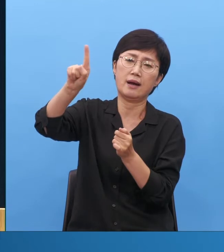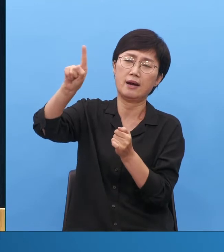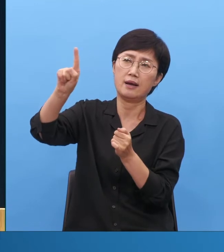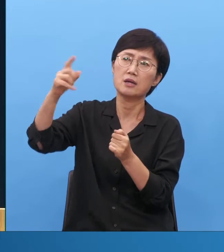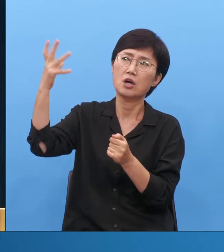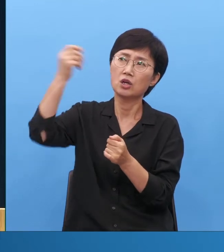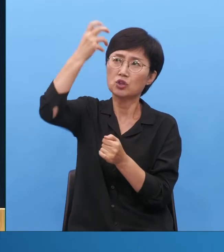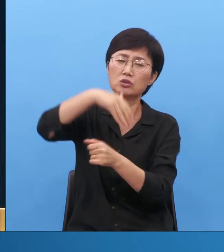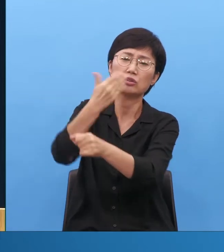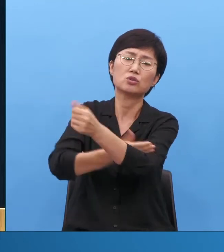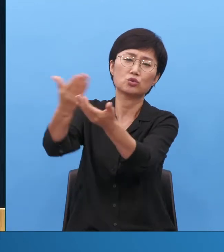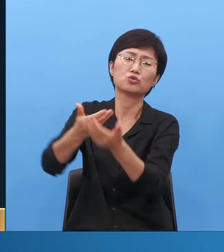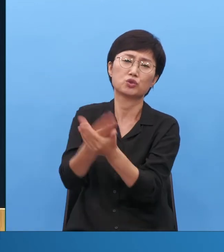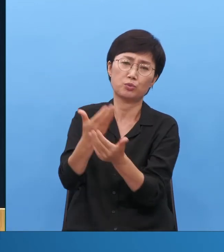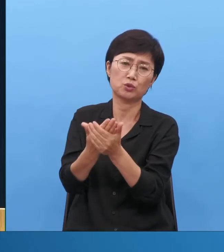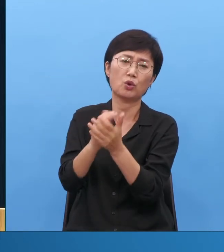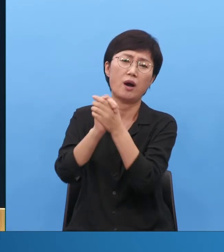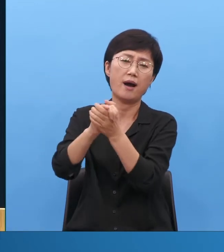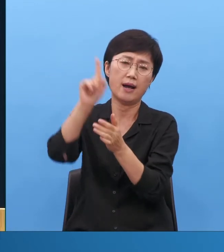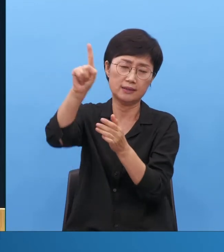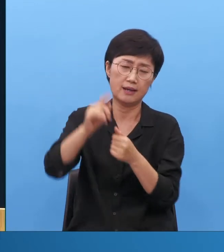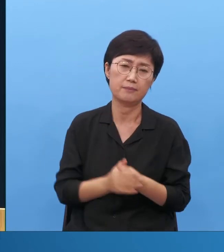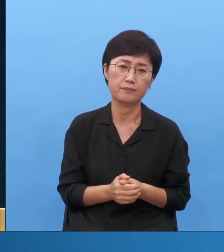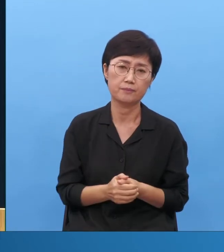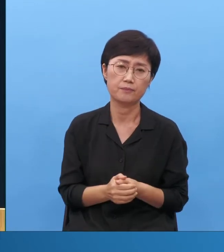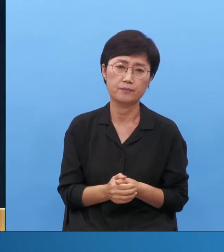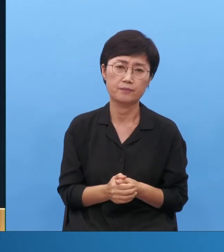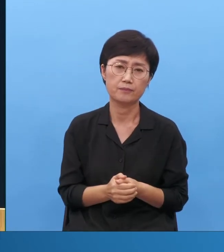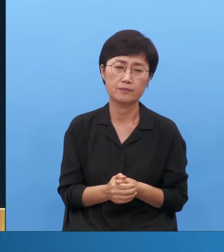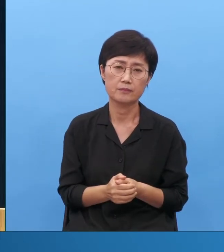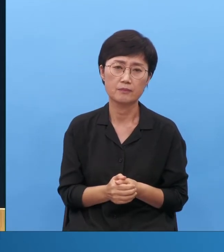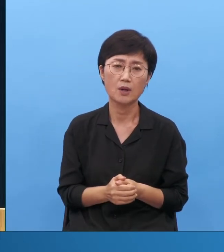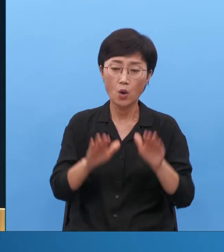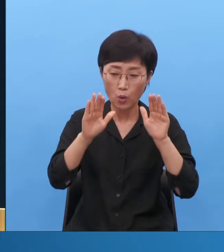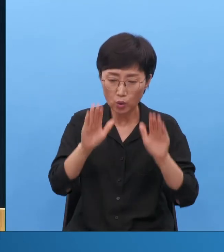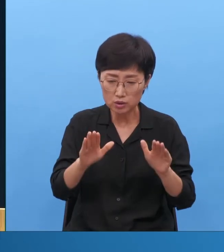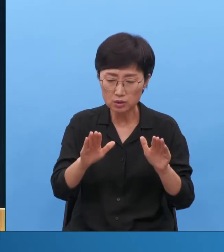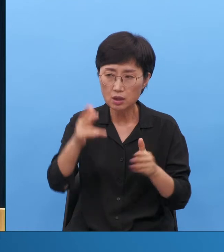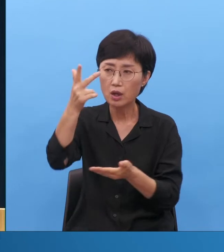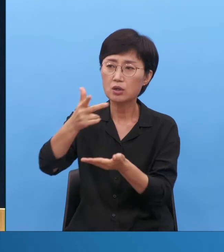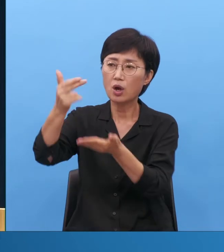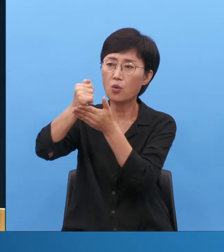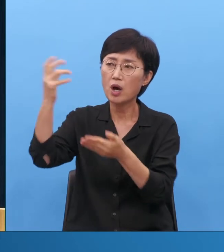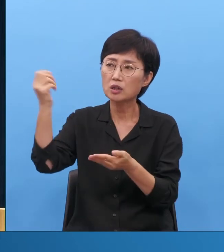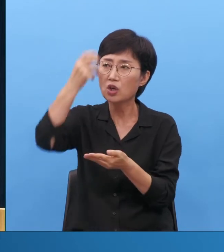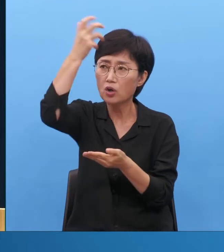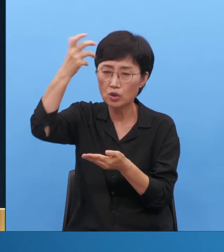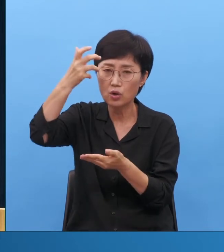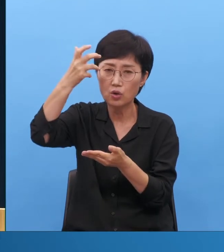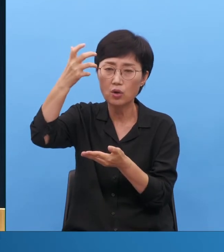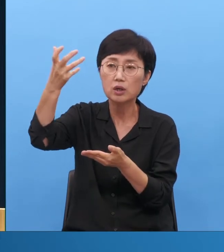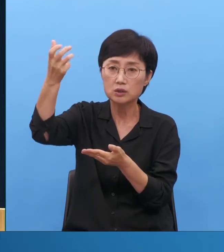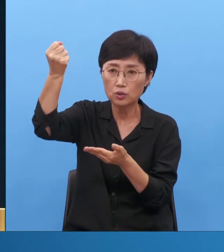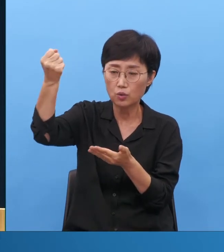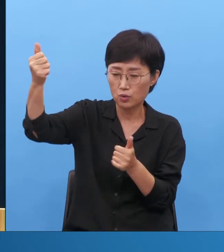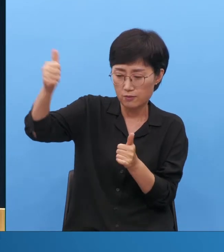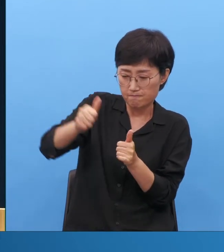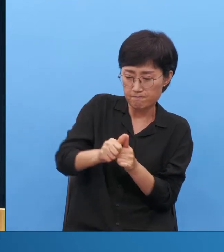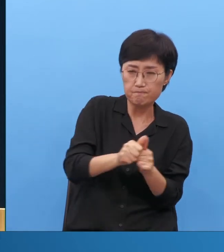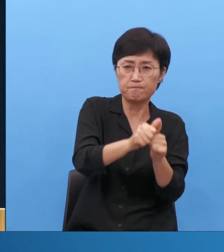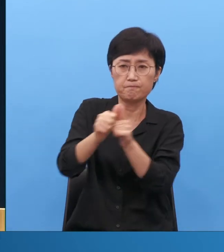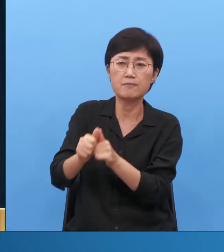능력이면 세상 가면 돼요. 여기서 하나님이 여호와의 성령의 능력으로 너와 함께 할 것이다. That's why we come to this worship. If we're in search